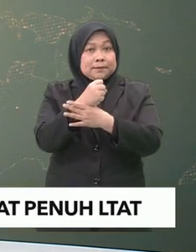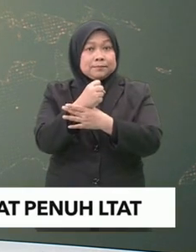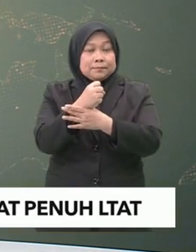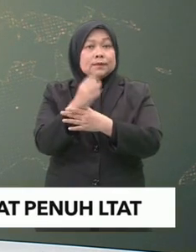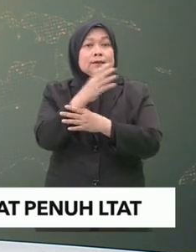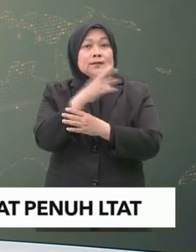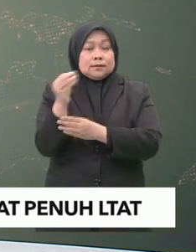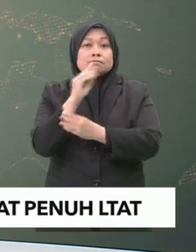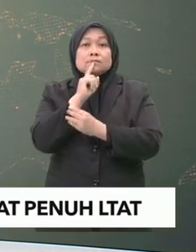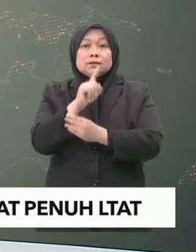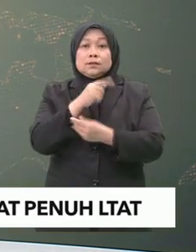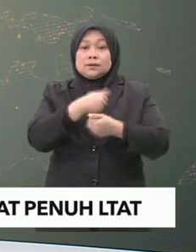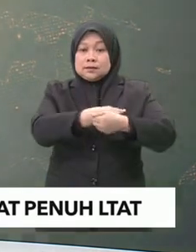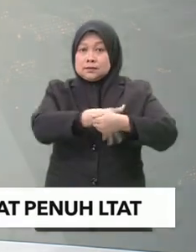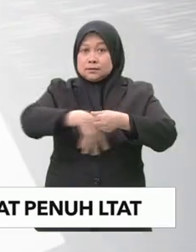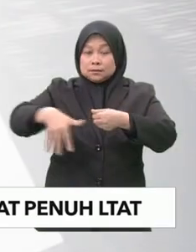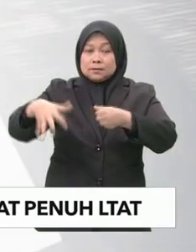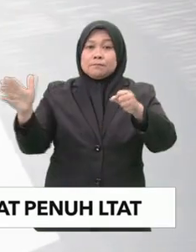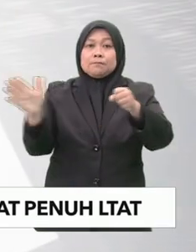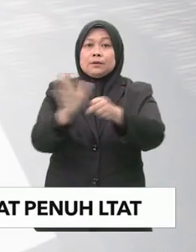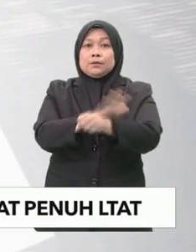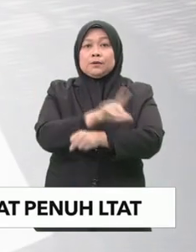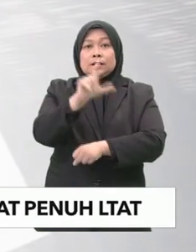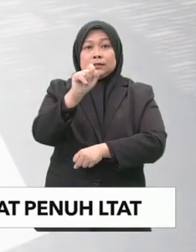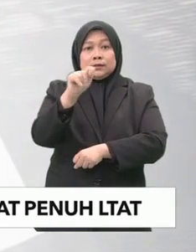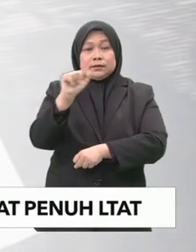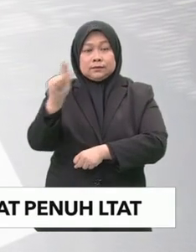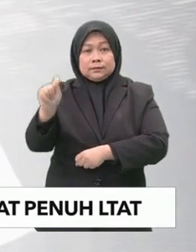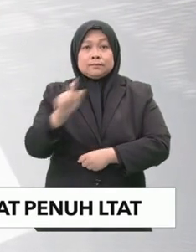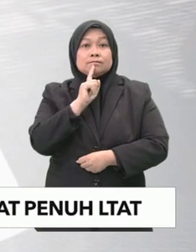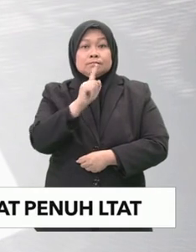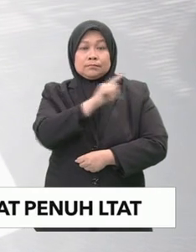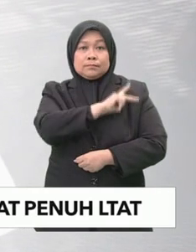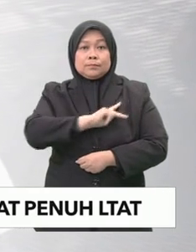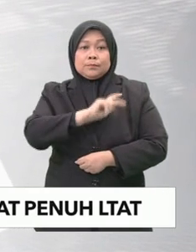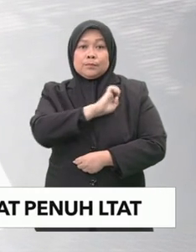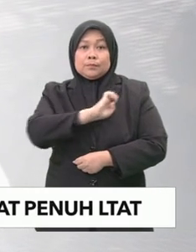menjadikannya anak Sarekat milik penuh menurut